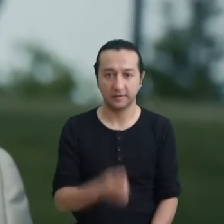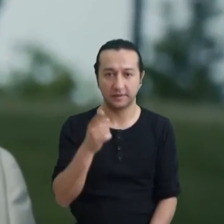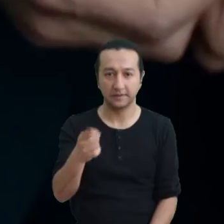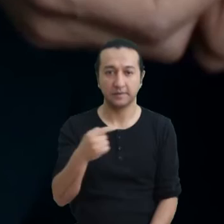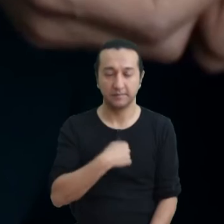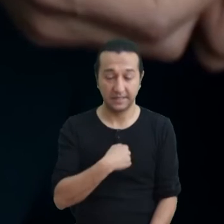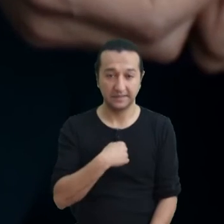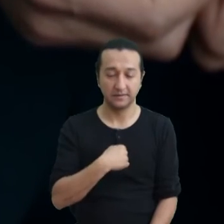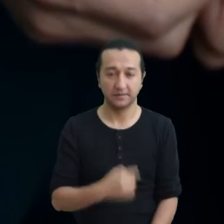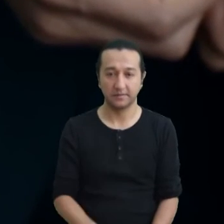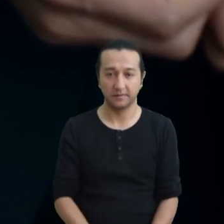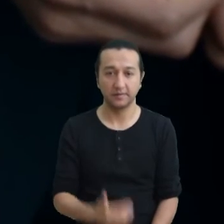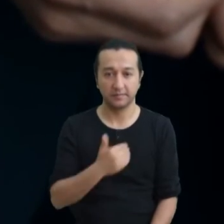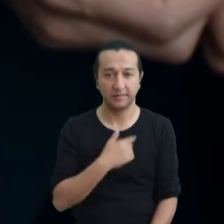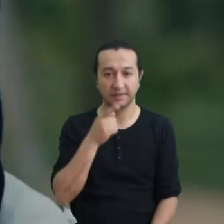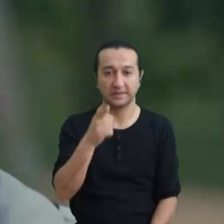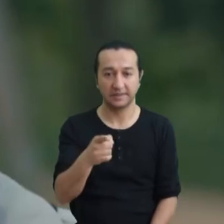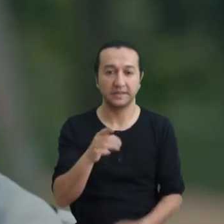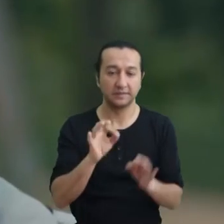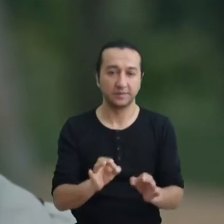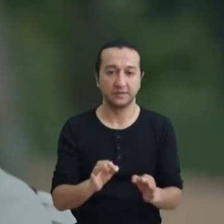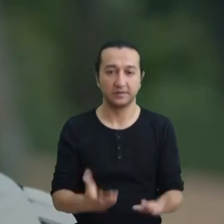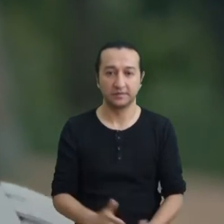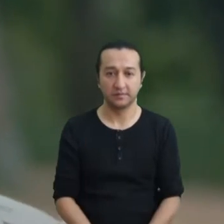Sen bensin, ben senim işte.